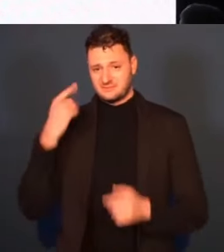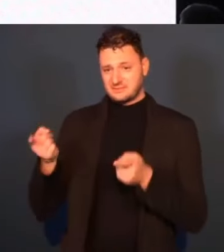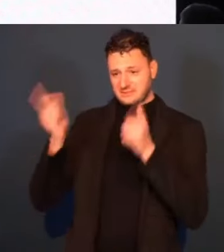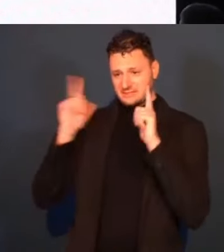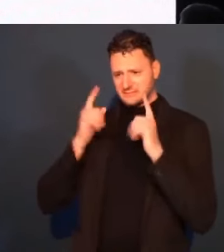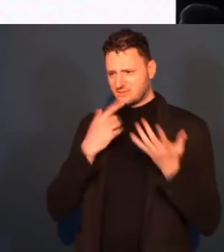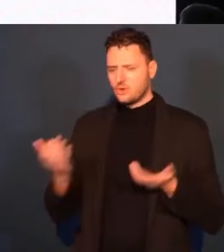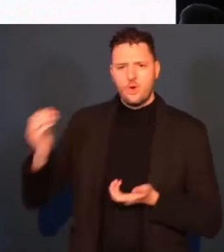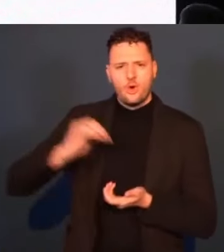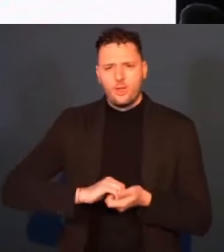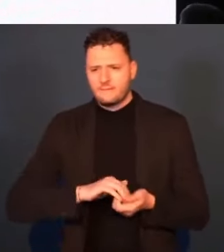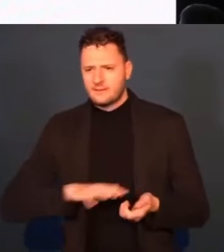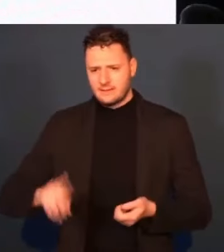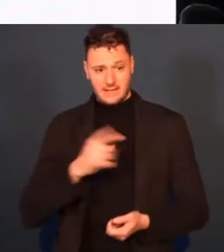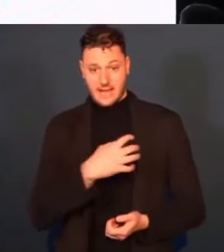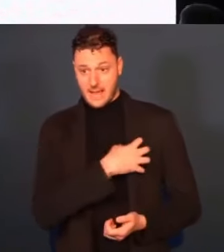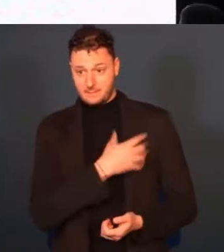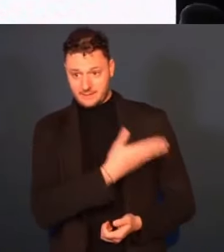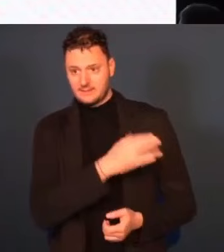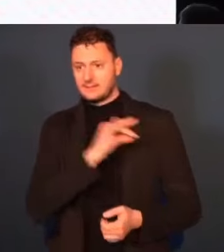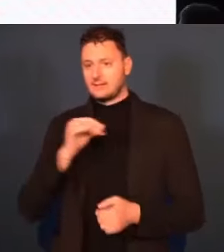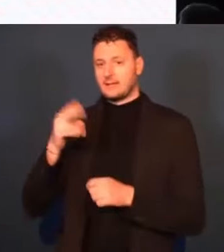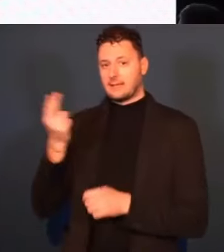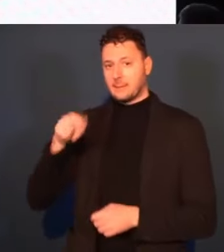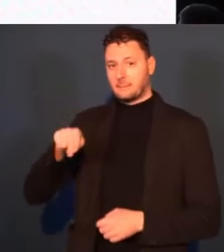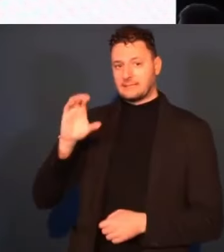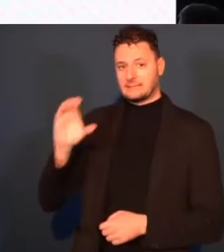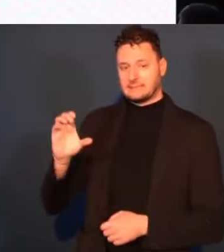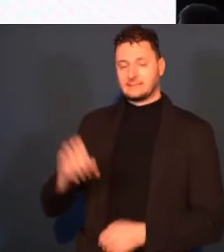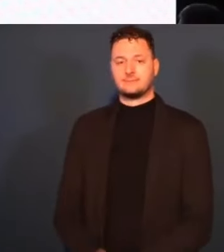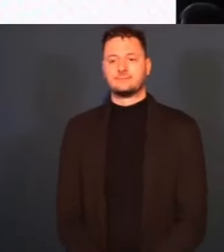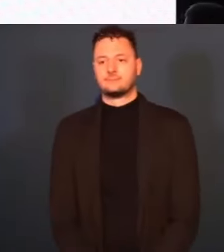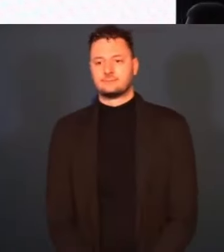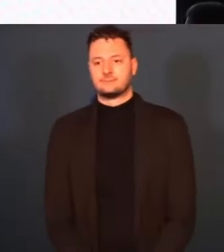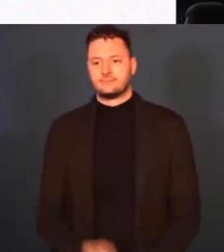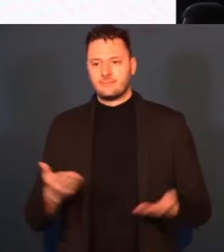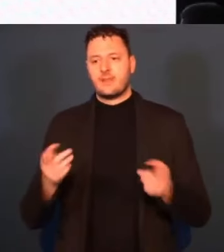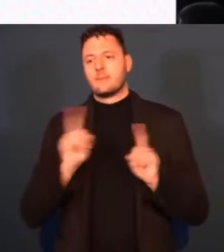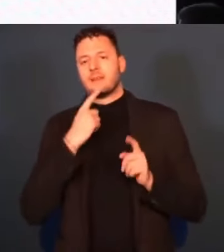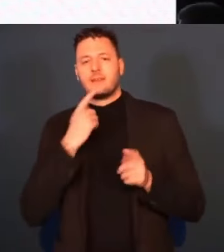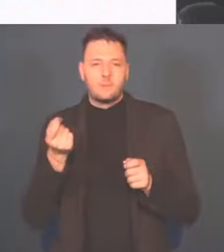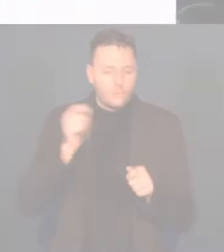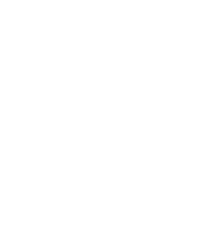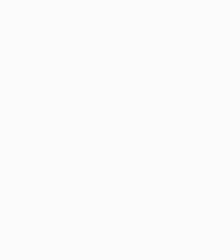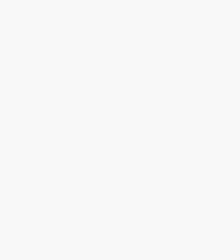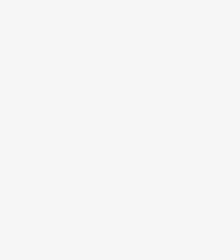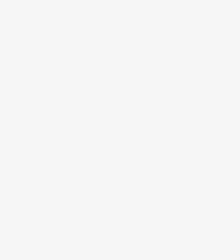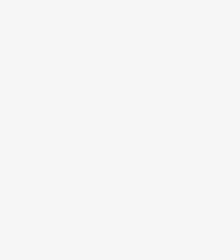Ще кажа, коалицията е ГЕРБ ДП. И сами се сетете какво е ДП. Благодаря.